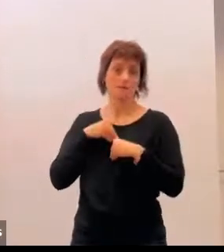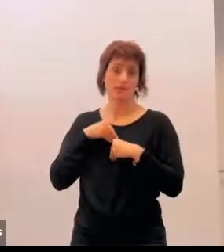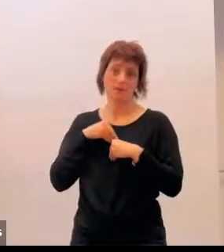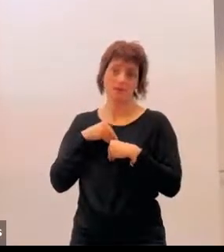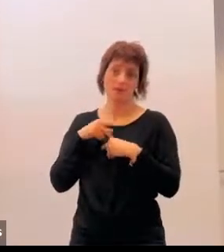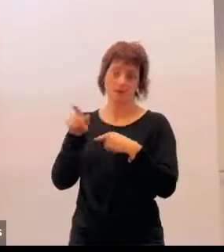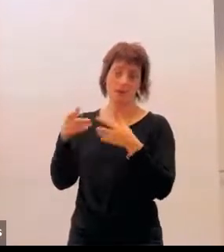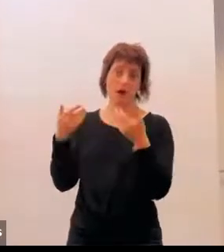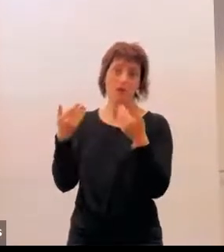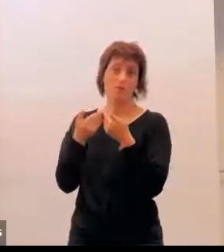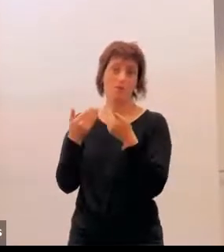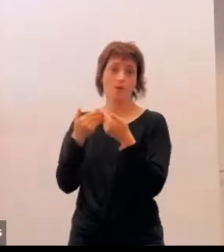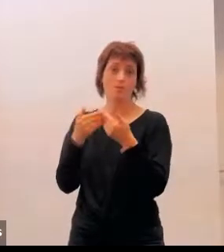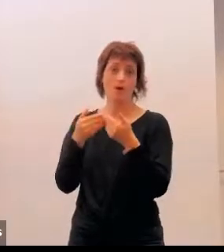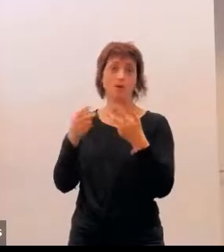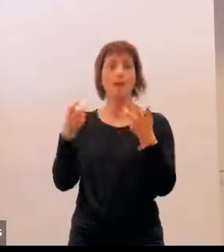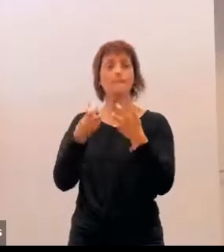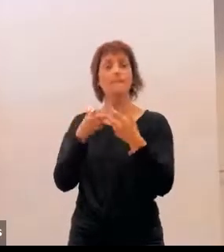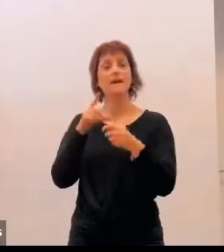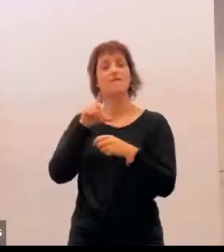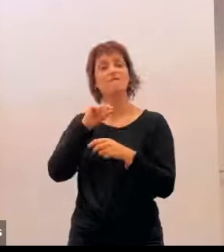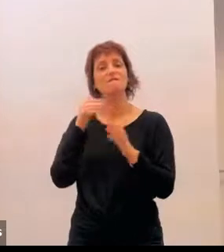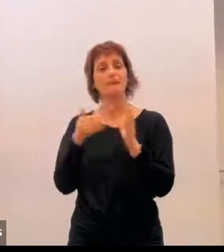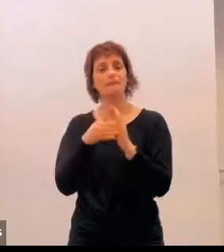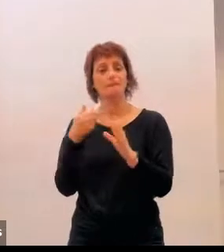seconde demande, mais pour un montant de